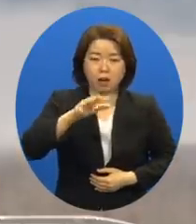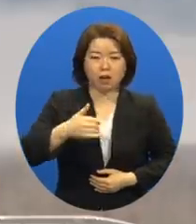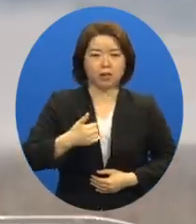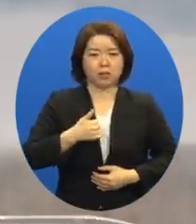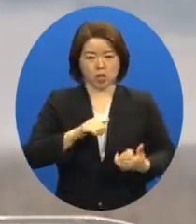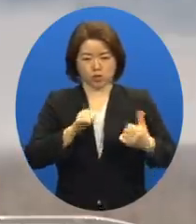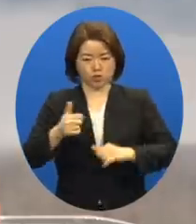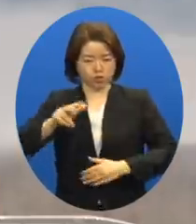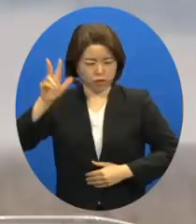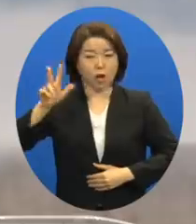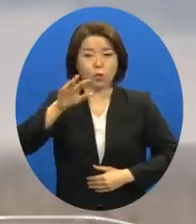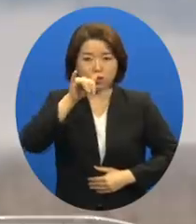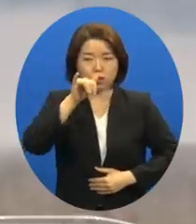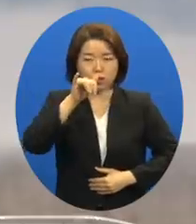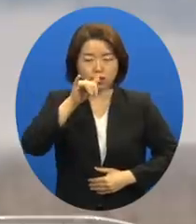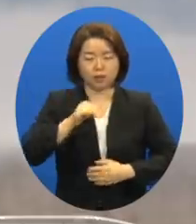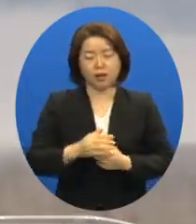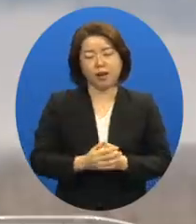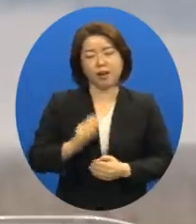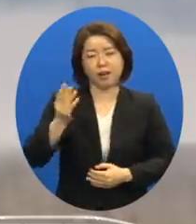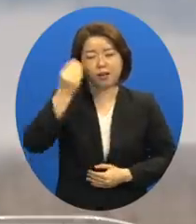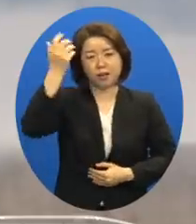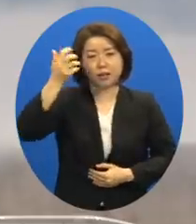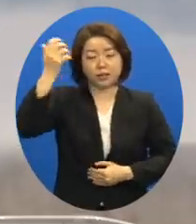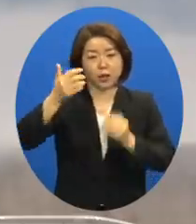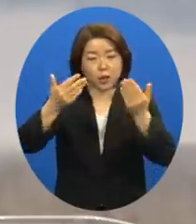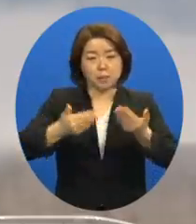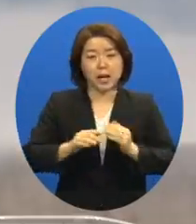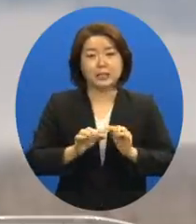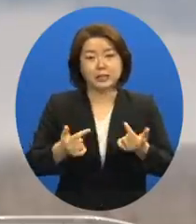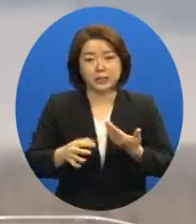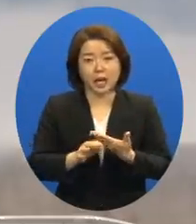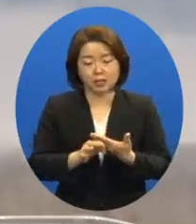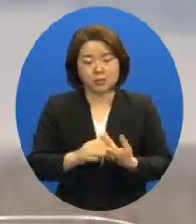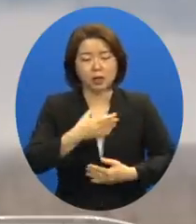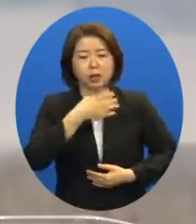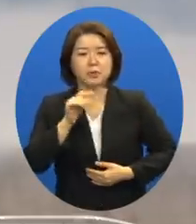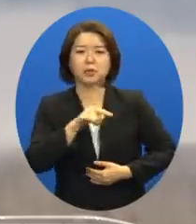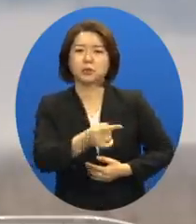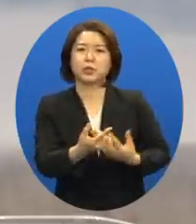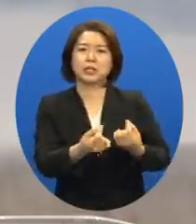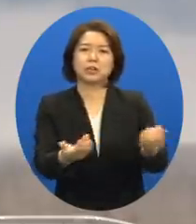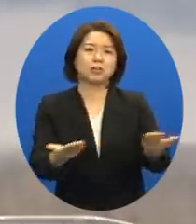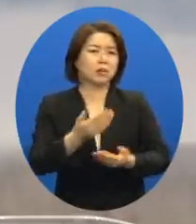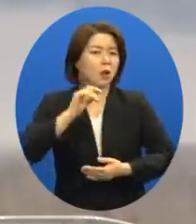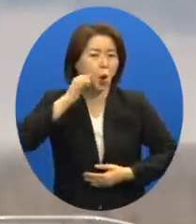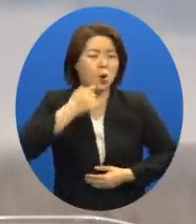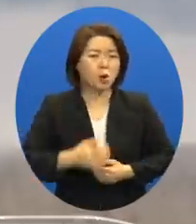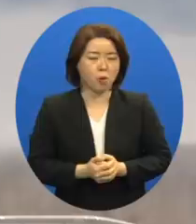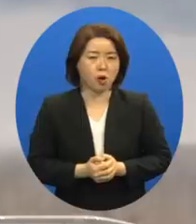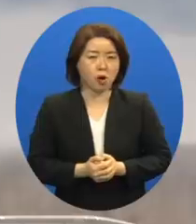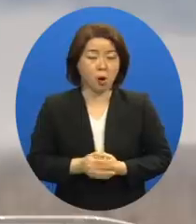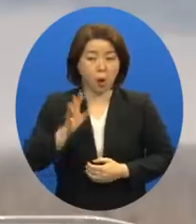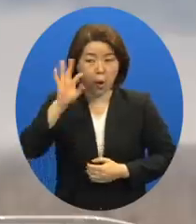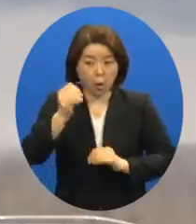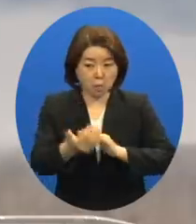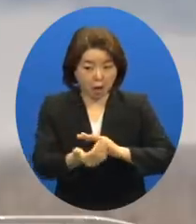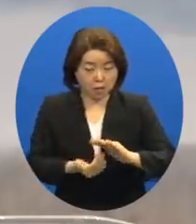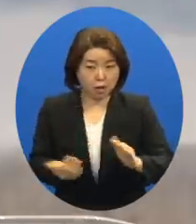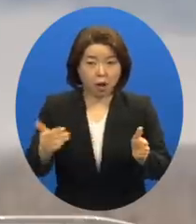말이죠. 성령을 받지 않고서는 베드로가 그렇게 할 수가 없었습니다. 바로 얼마 전까지만